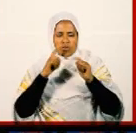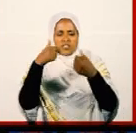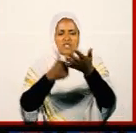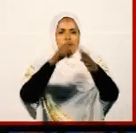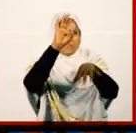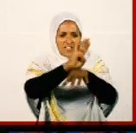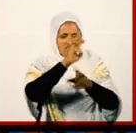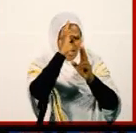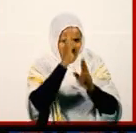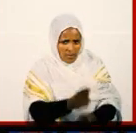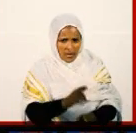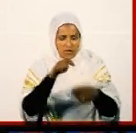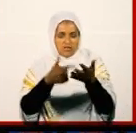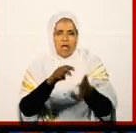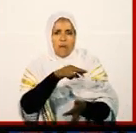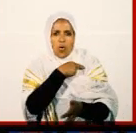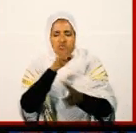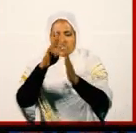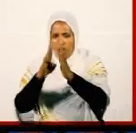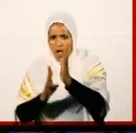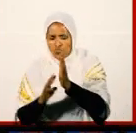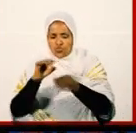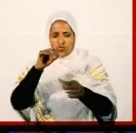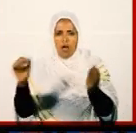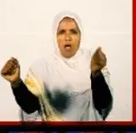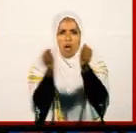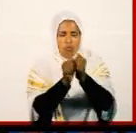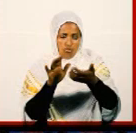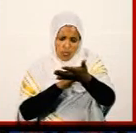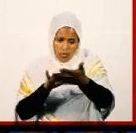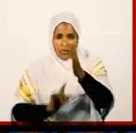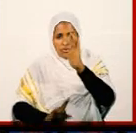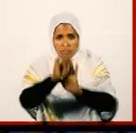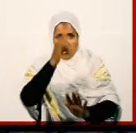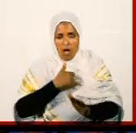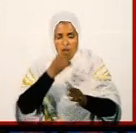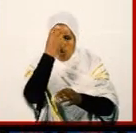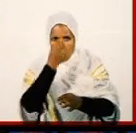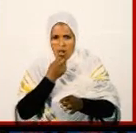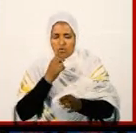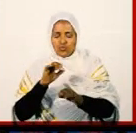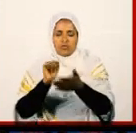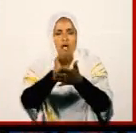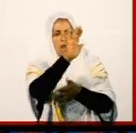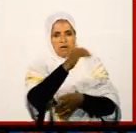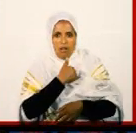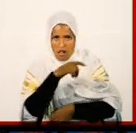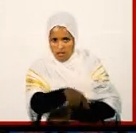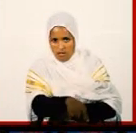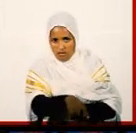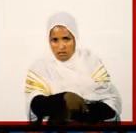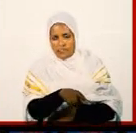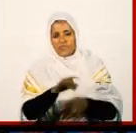ስለ ቤተክርስቲያን ክብር ስለ ሃይማኖቱ ስለ ስርዓቱ እግረ መንገዱን እያጠኑ እንዲያድጉ ወላጆች ጥብቅ